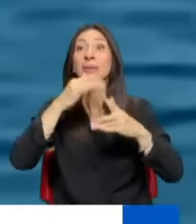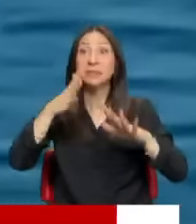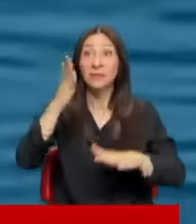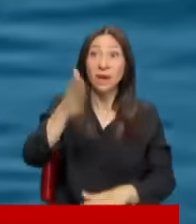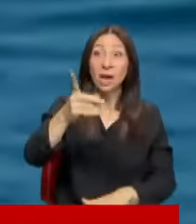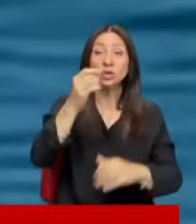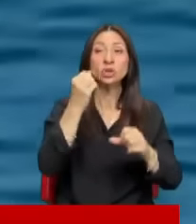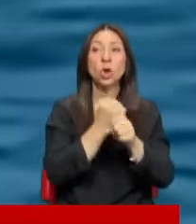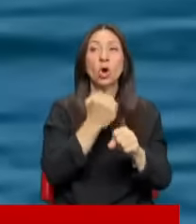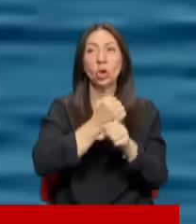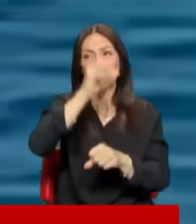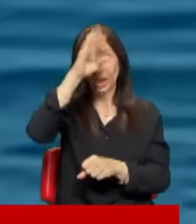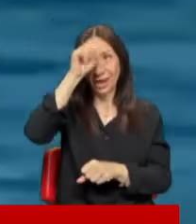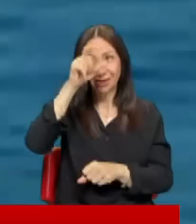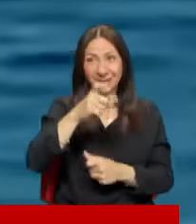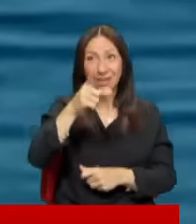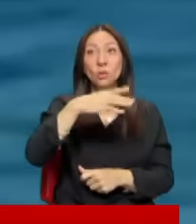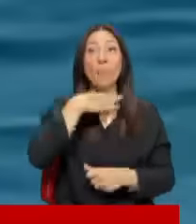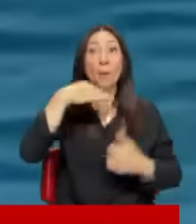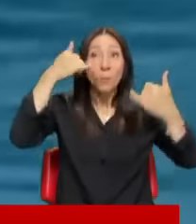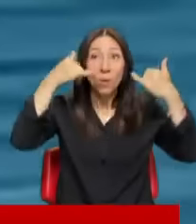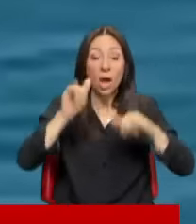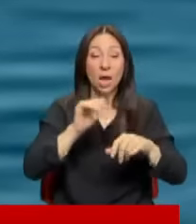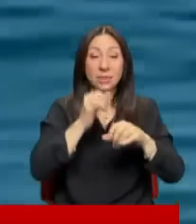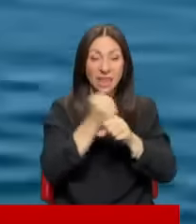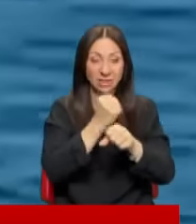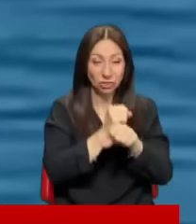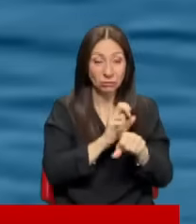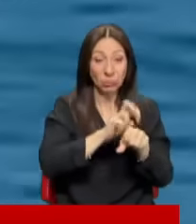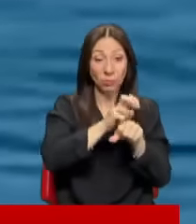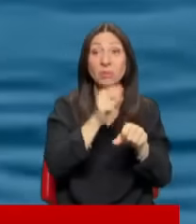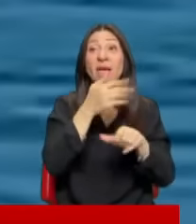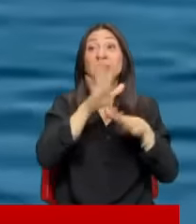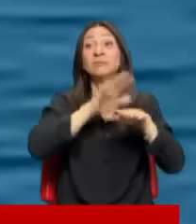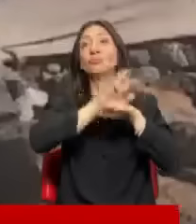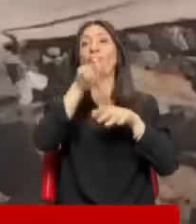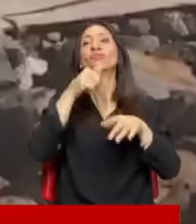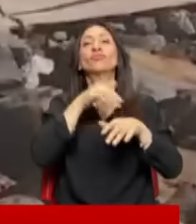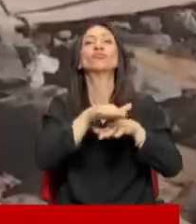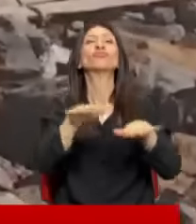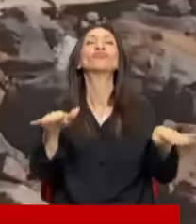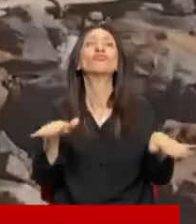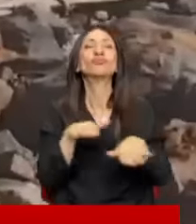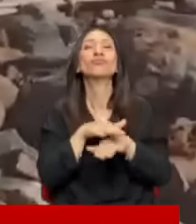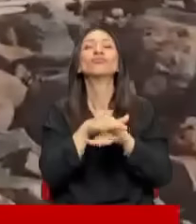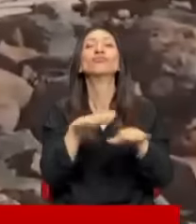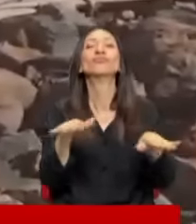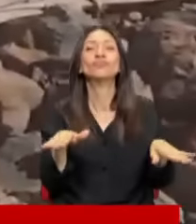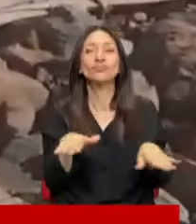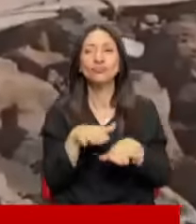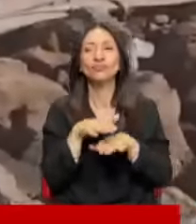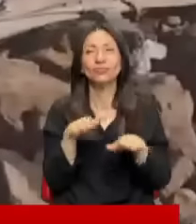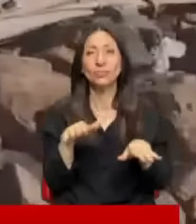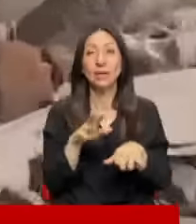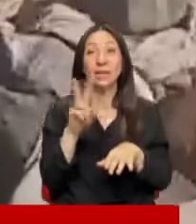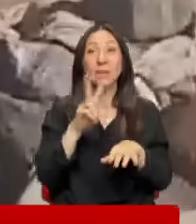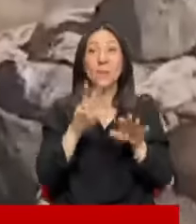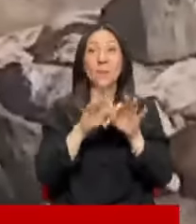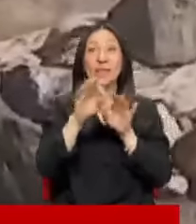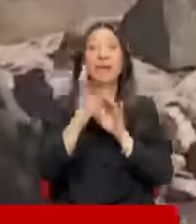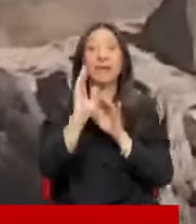vardı. Zonguldak'ta kurbanlık boğa kayalıkları aşarak denize kaçtı. Dakikalarca suyun içinde ilerlemeye çalıştı. 20